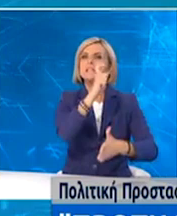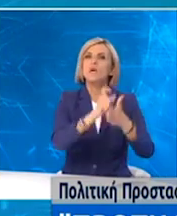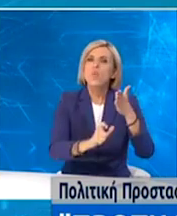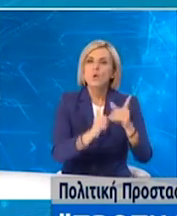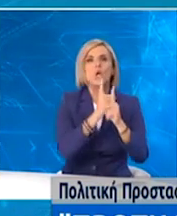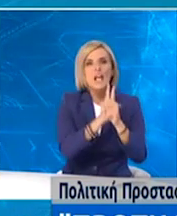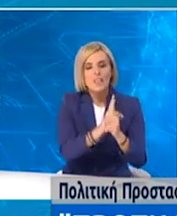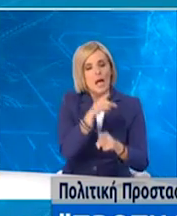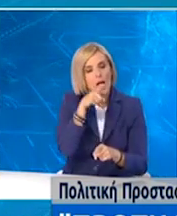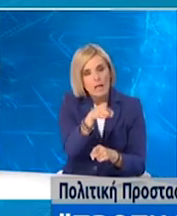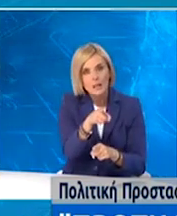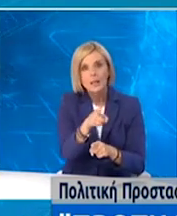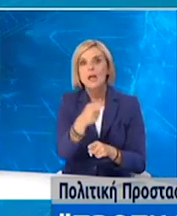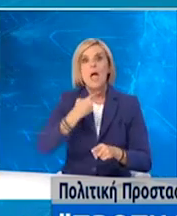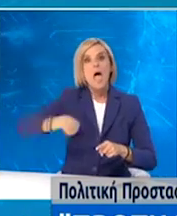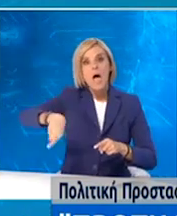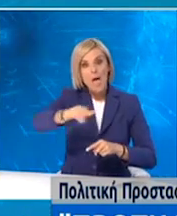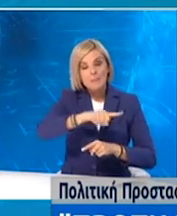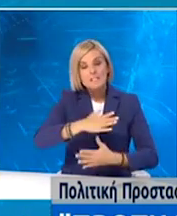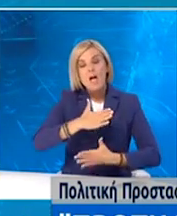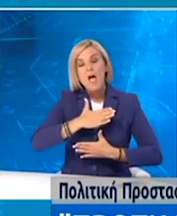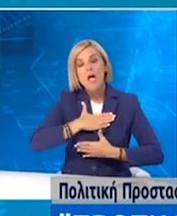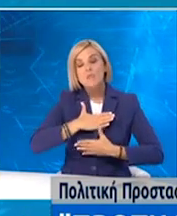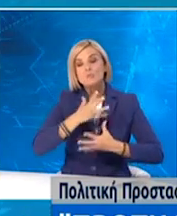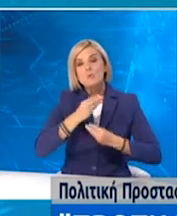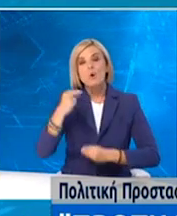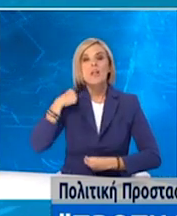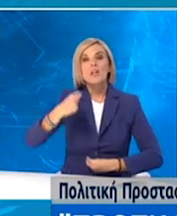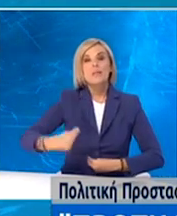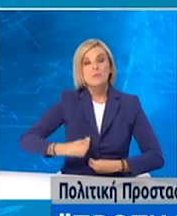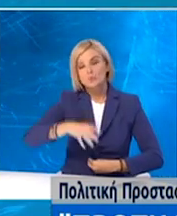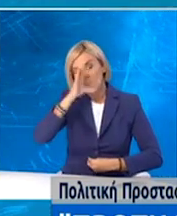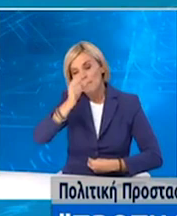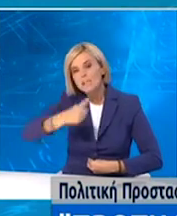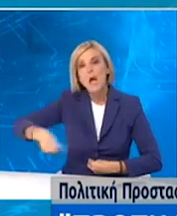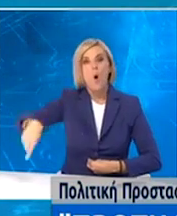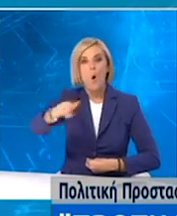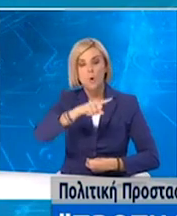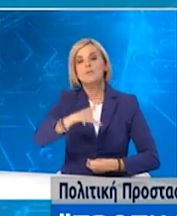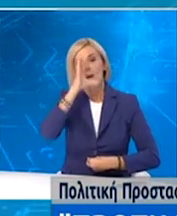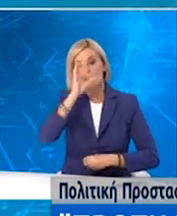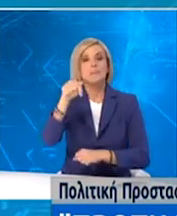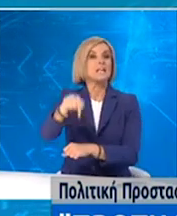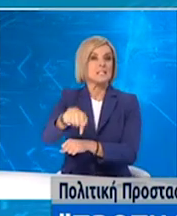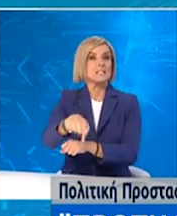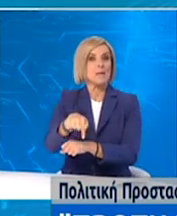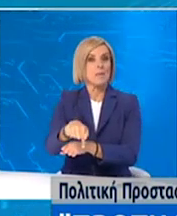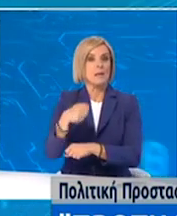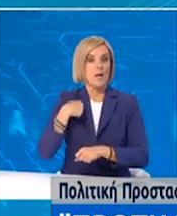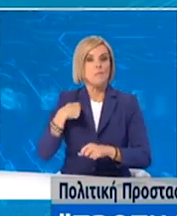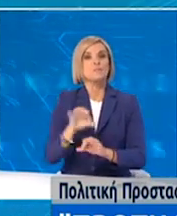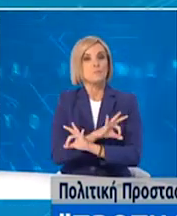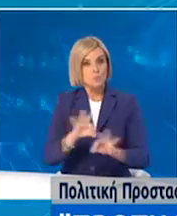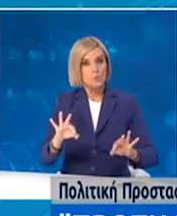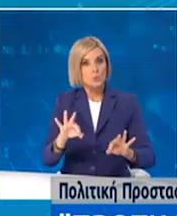μας υγειονομικά ασφαλής. Τους ευχαριστώ δημόσια και μέσα από την καρδιά μου. Γιατί είναι γεγονός ότι σήμερα Είμαστε σε θέση